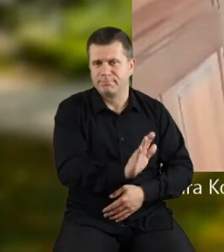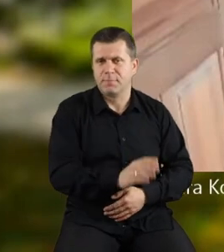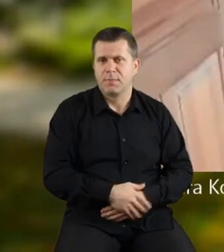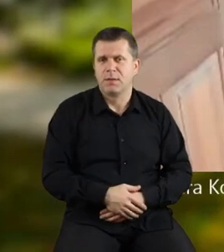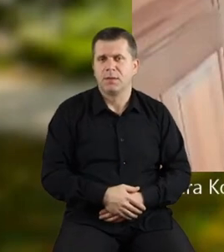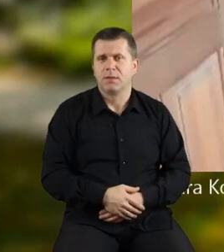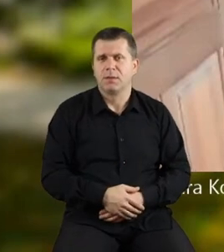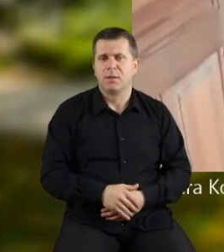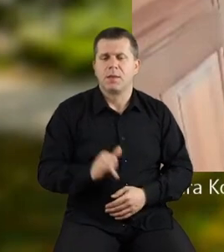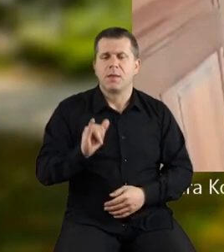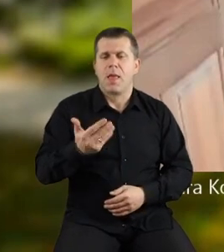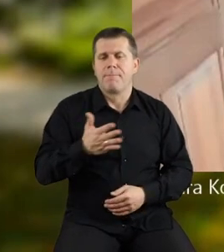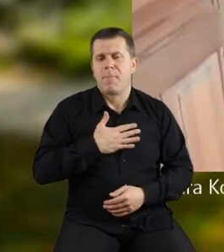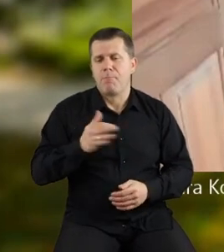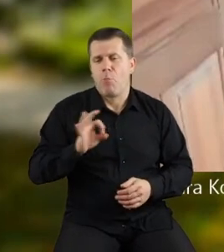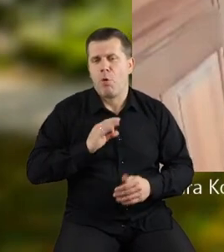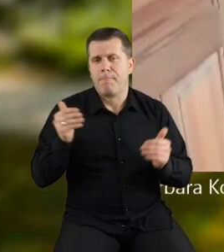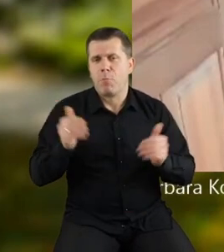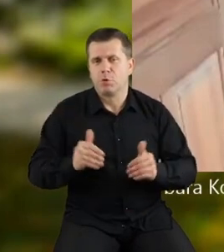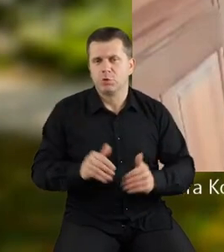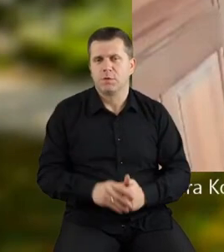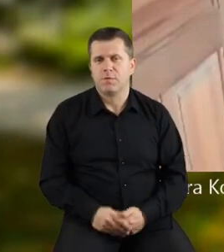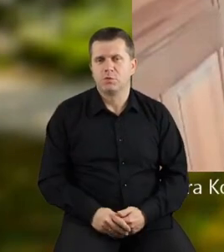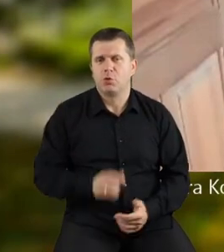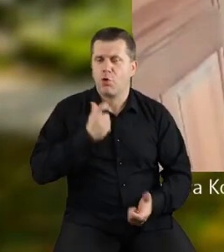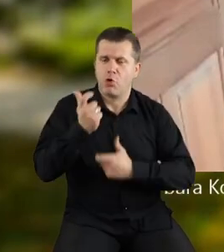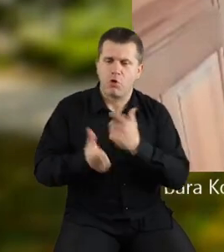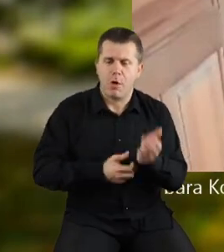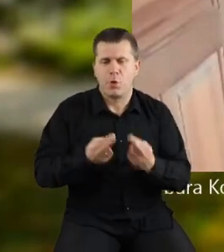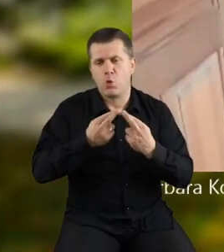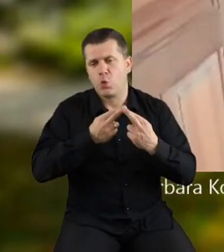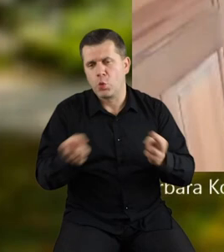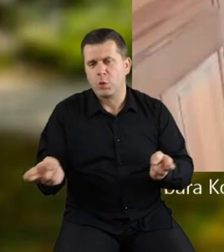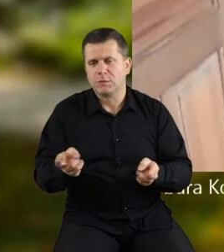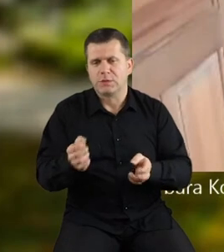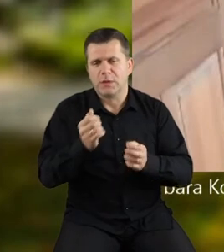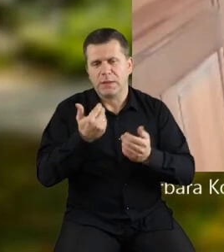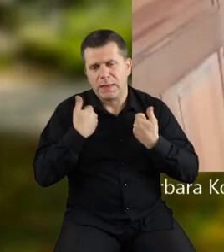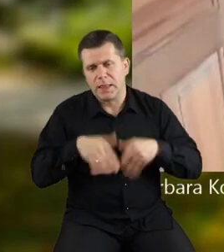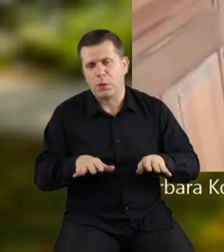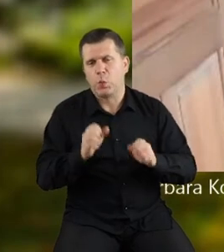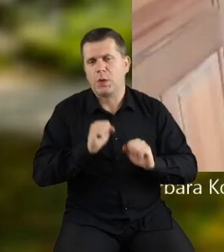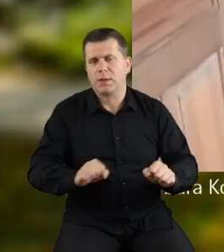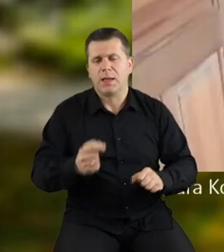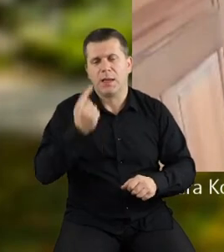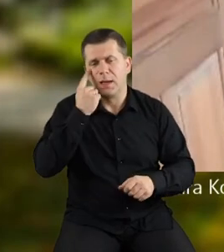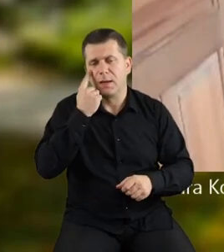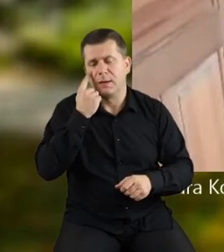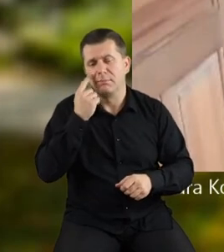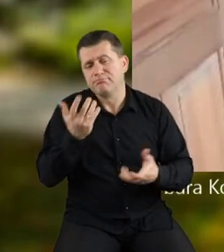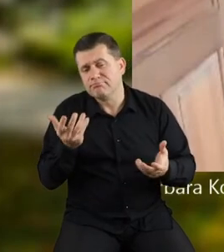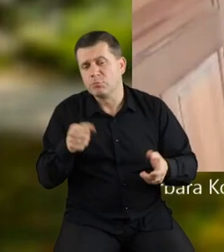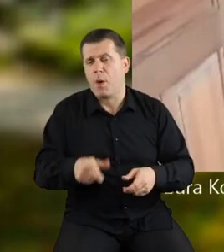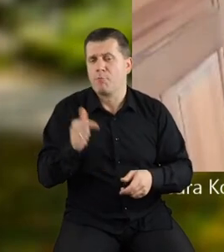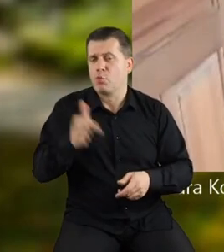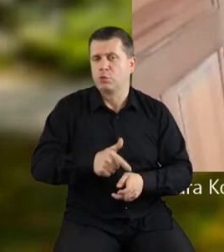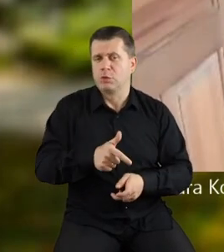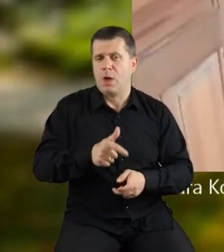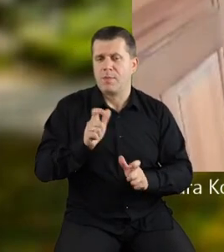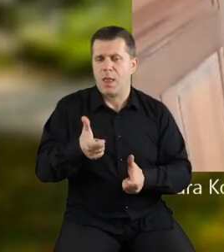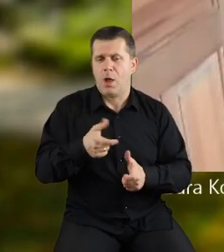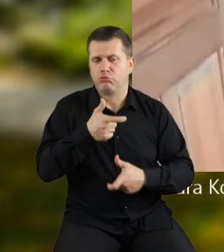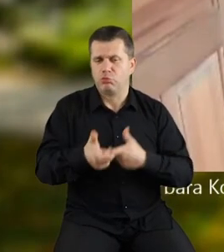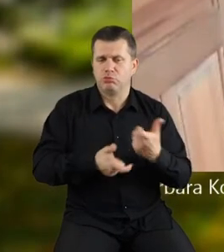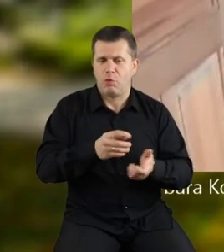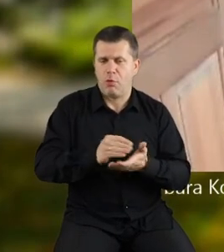pole na miarę swoich możliwości. Robiłam różnego rodzaju uniki, no chyba, że już musiałam w